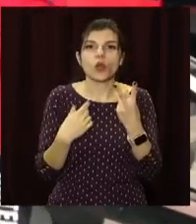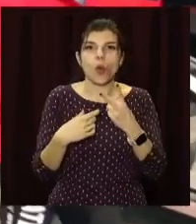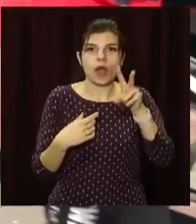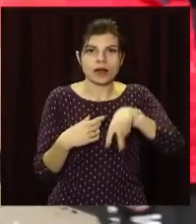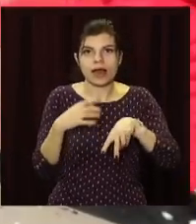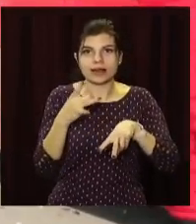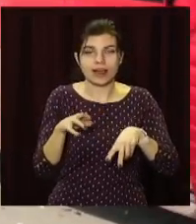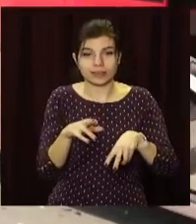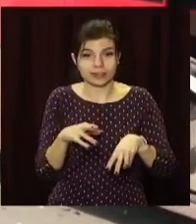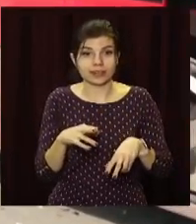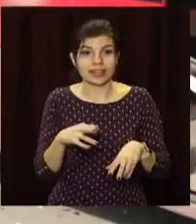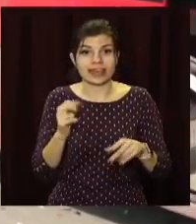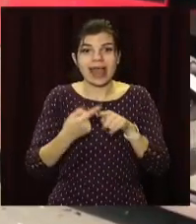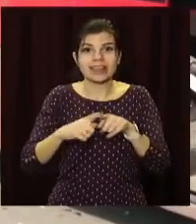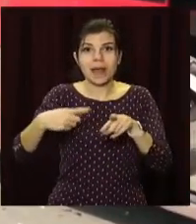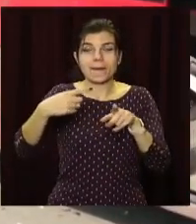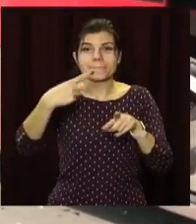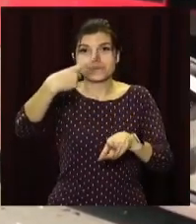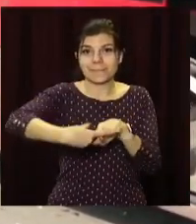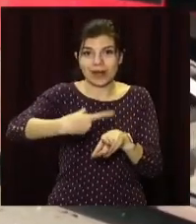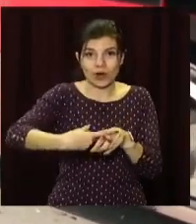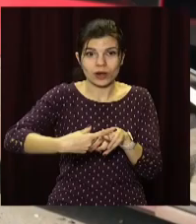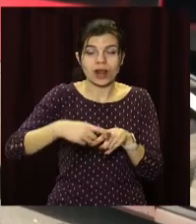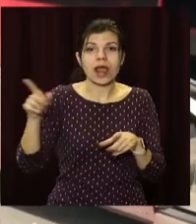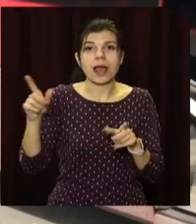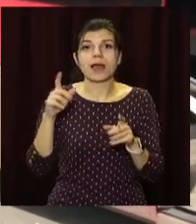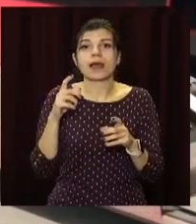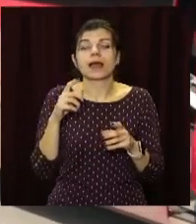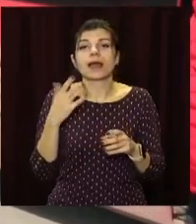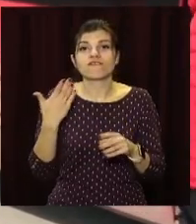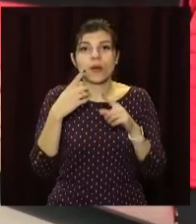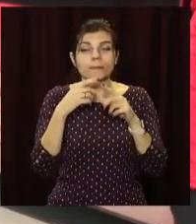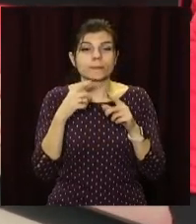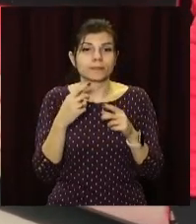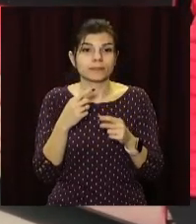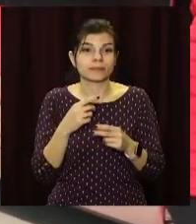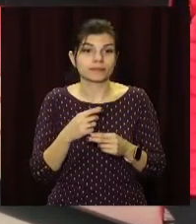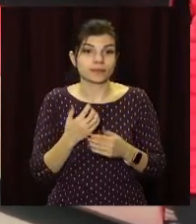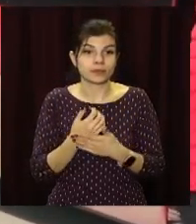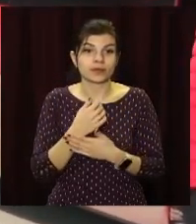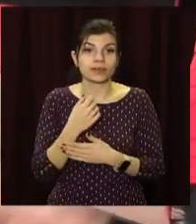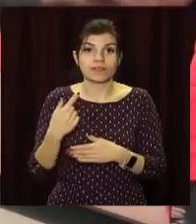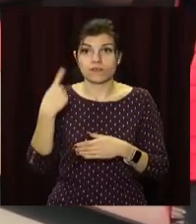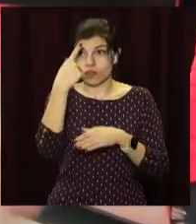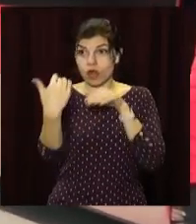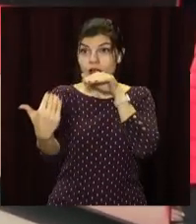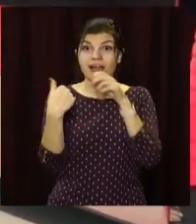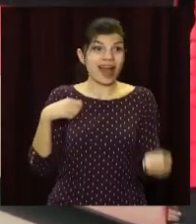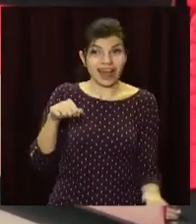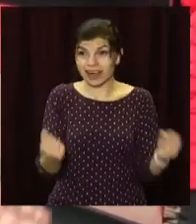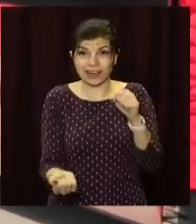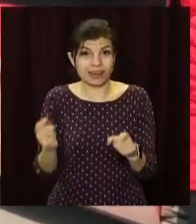второму. І на цьому перекрестку, виходить, Мерседес з оттуда лоб-лоб виходить на мене. Я руль